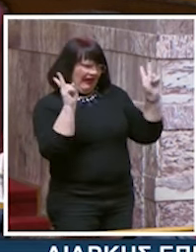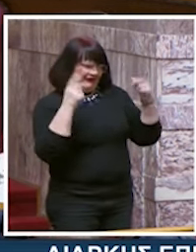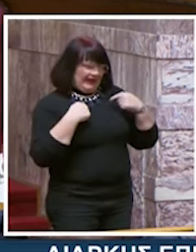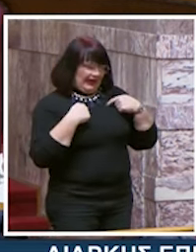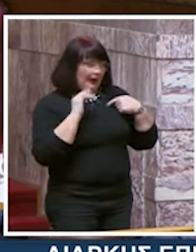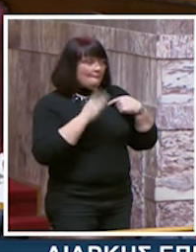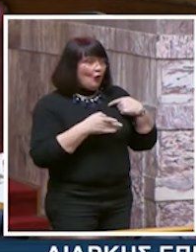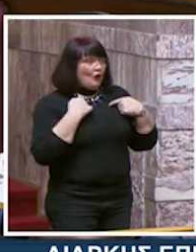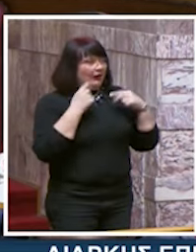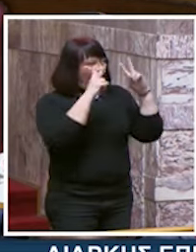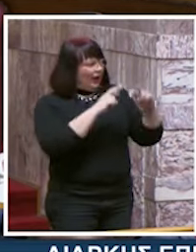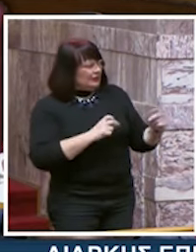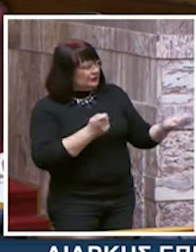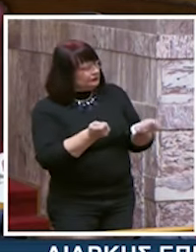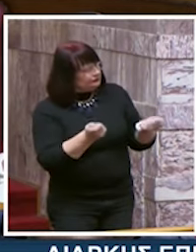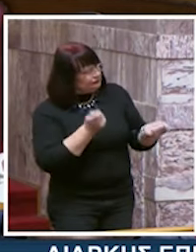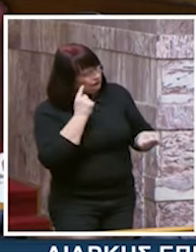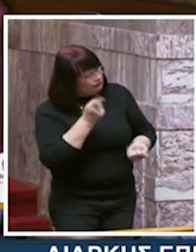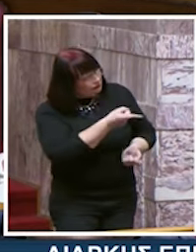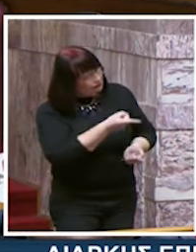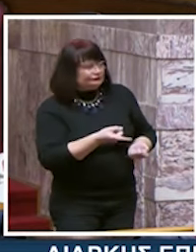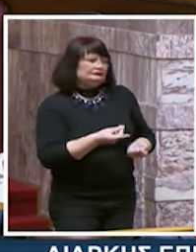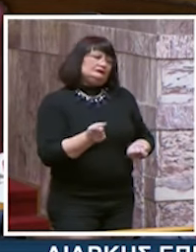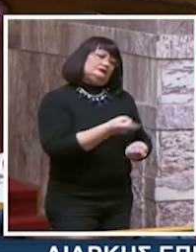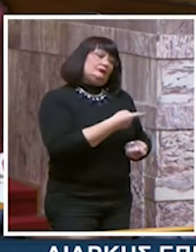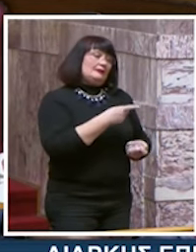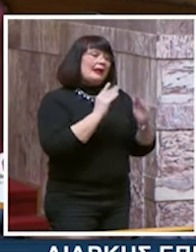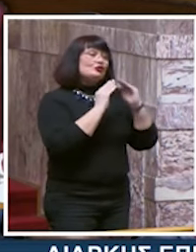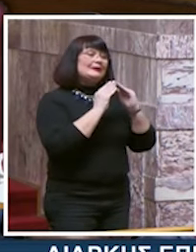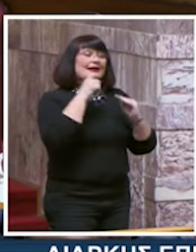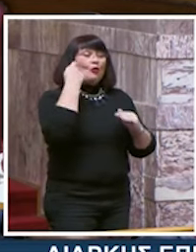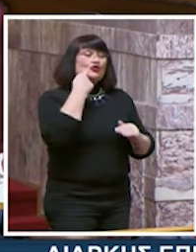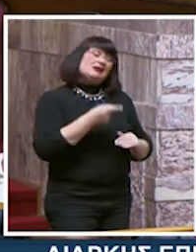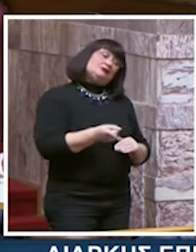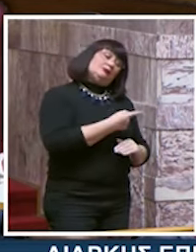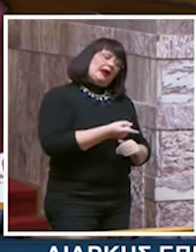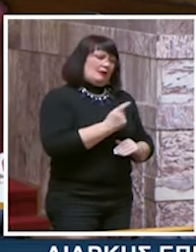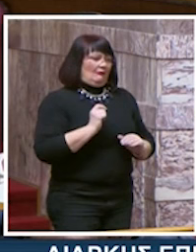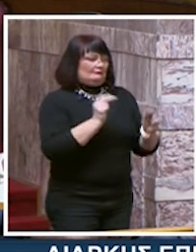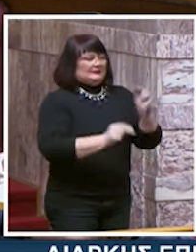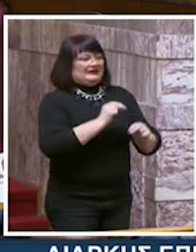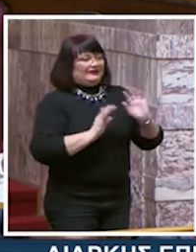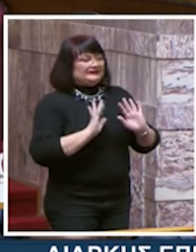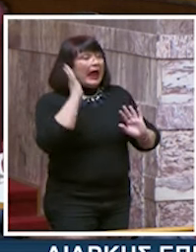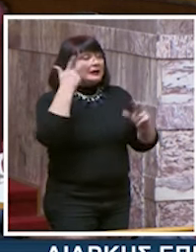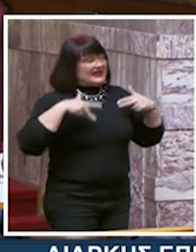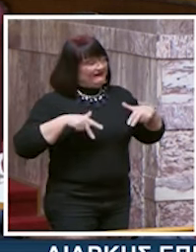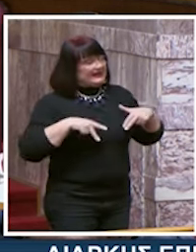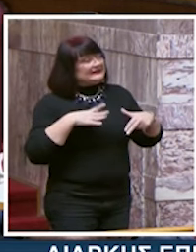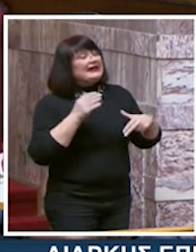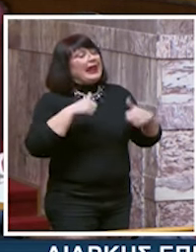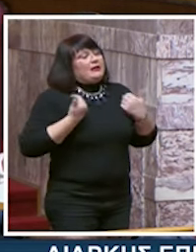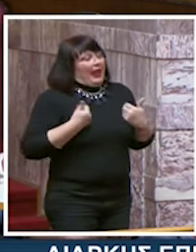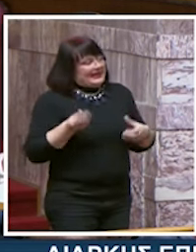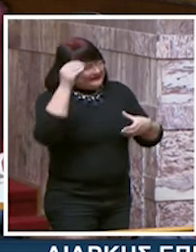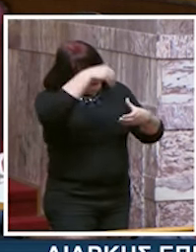μπορεί να ελέγχεται και να επιβάλλεται στα πλαίσια της ψηφοφορίας από το σπίτι. Αν η κυβέρνηση ήθελε να συμμετέχουν οι νέοι, θα